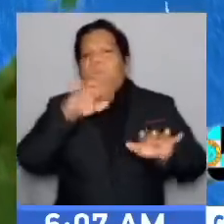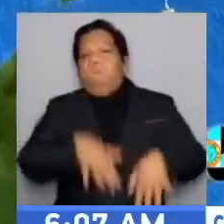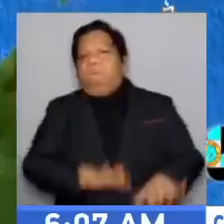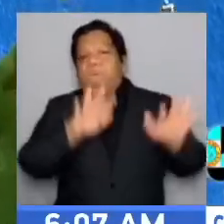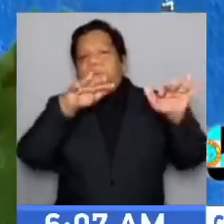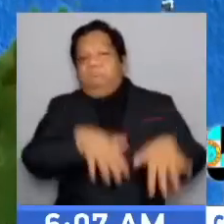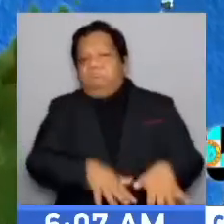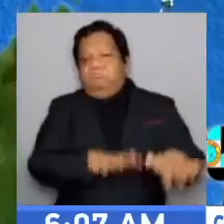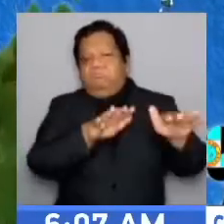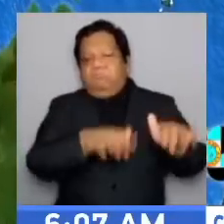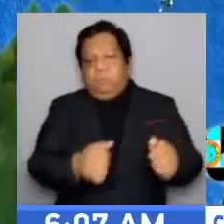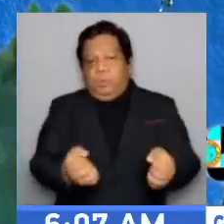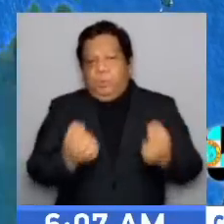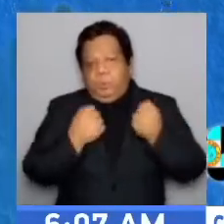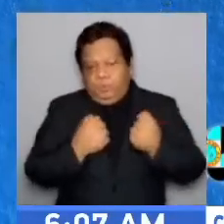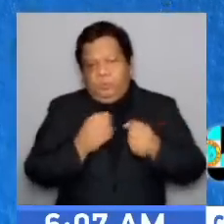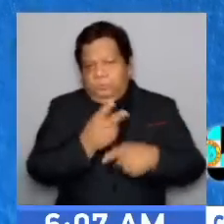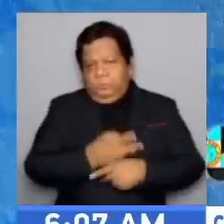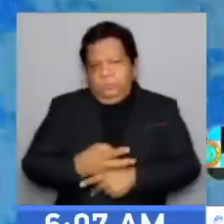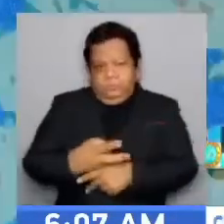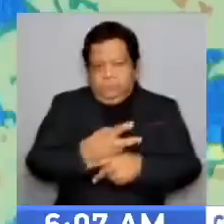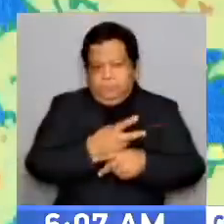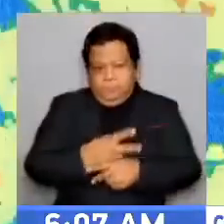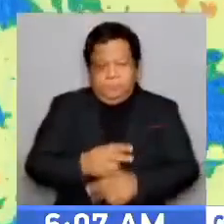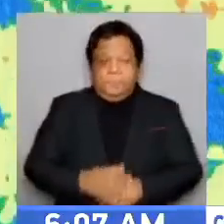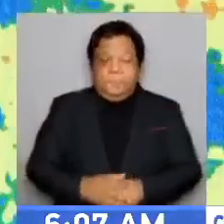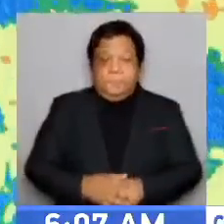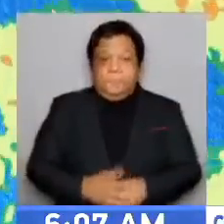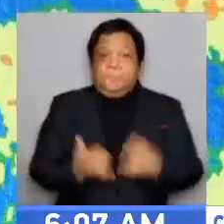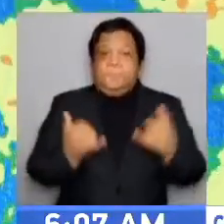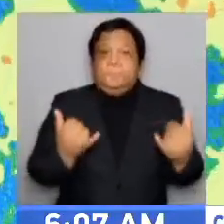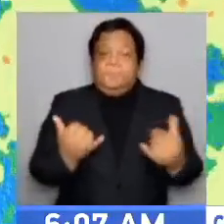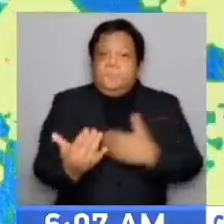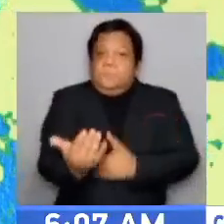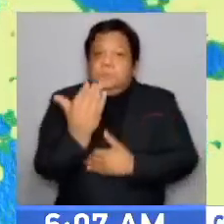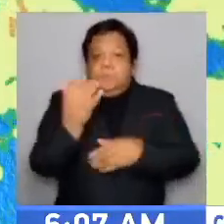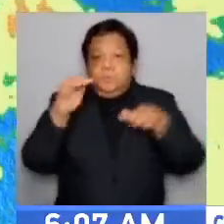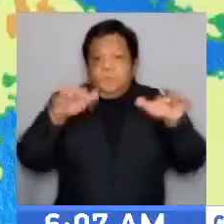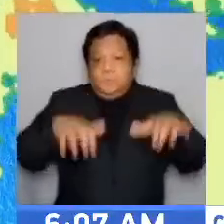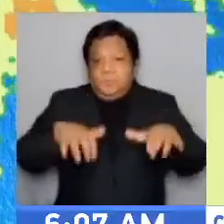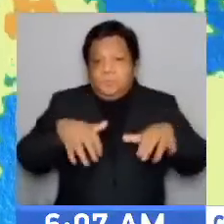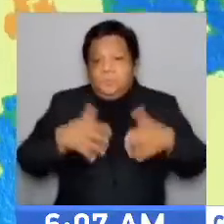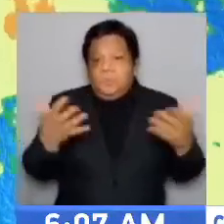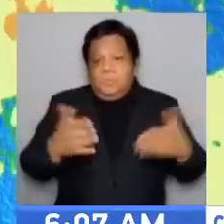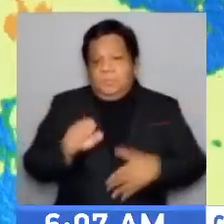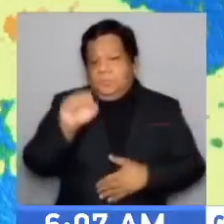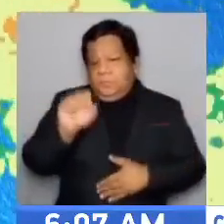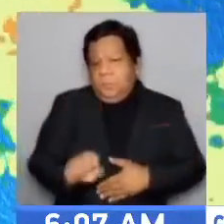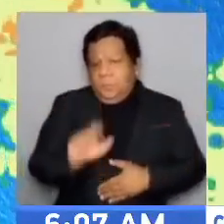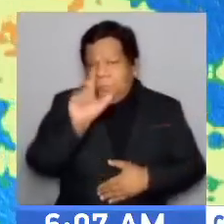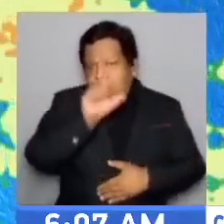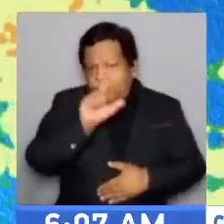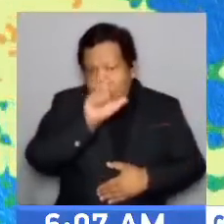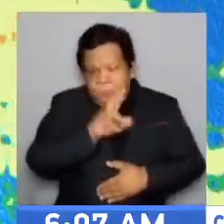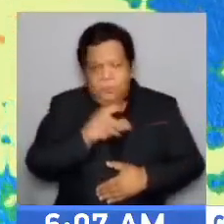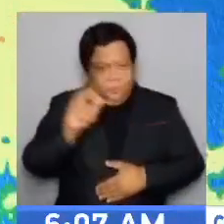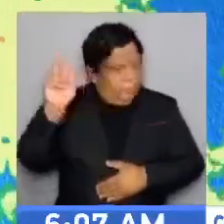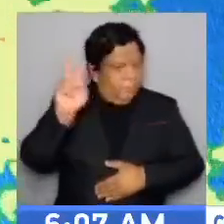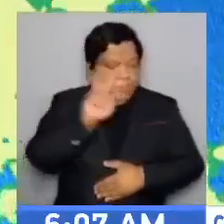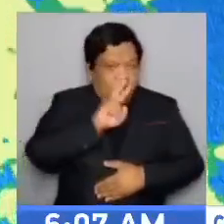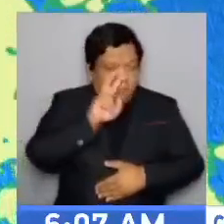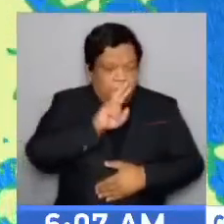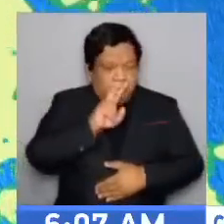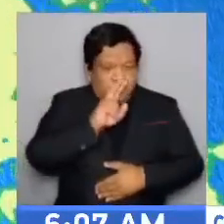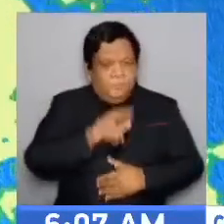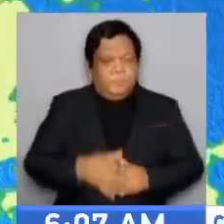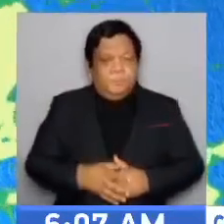Oriental. Ngayong umaga, maulan na sa malaking bahagi ng Southern Luzon at Visayas base sa rainfall forecast ng Metro Weather. Uulanin